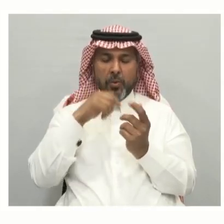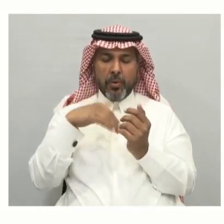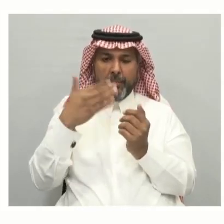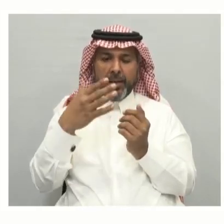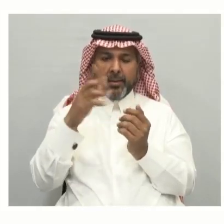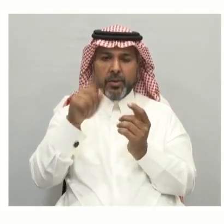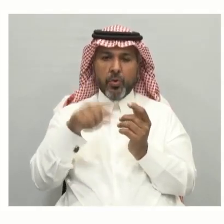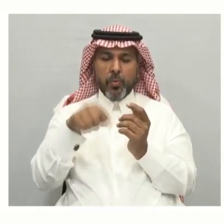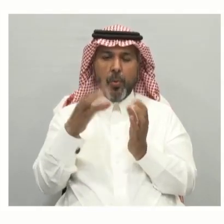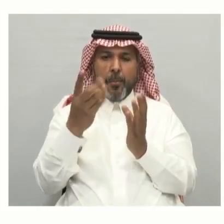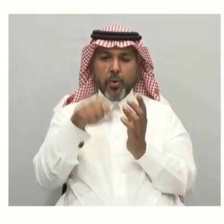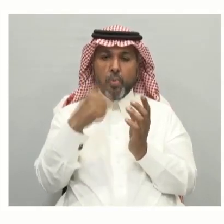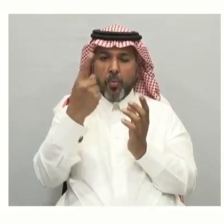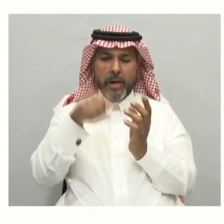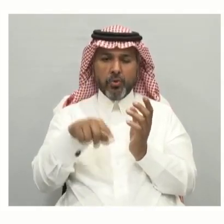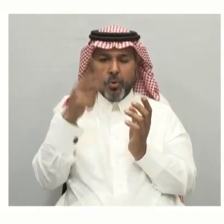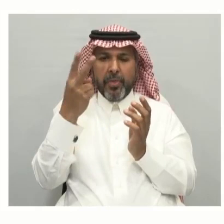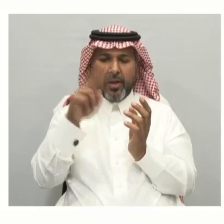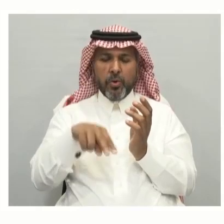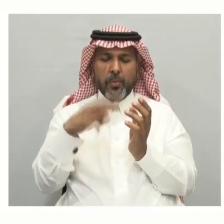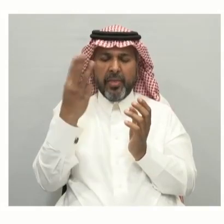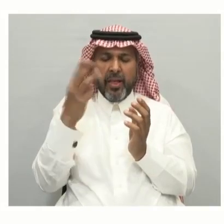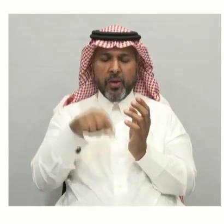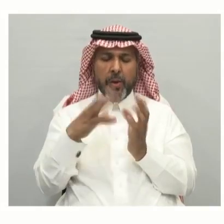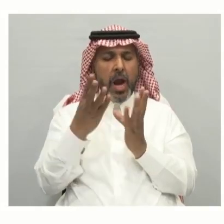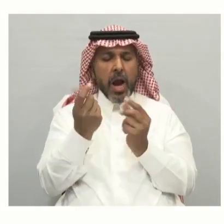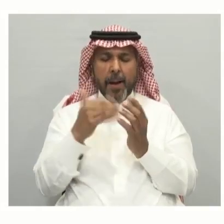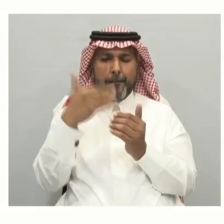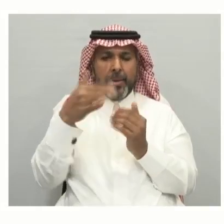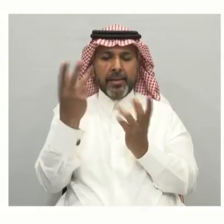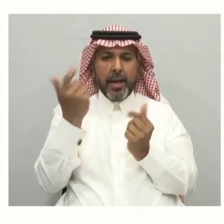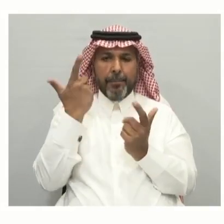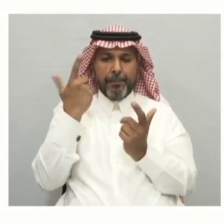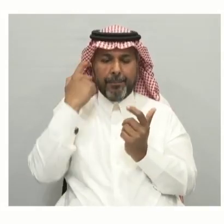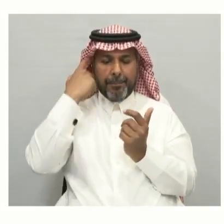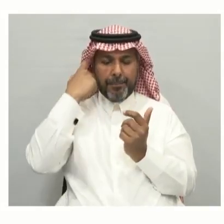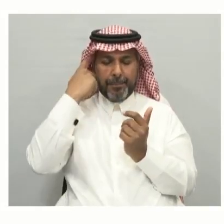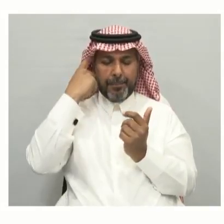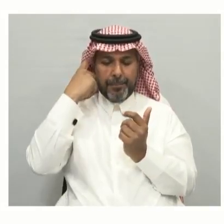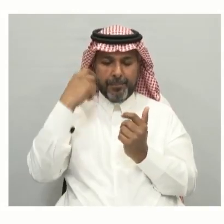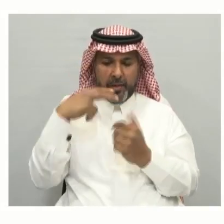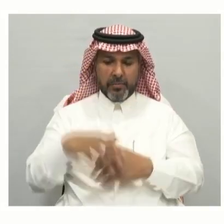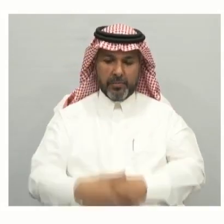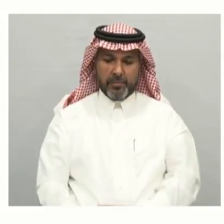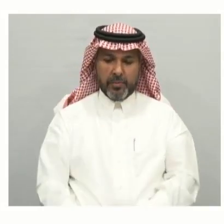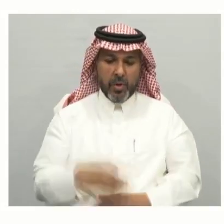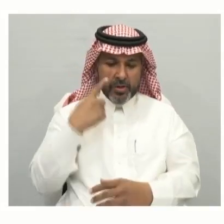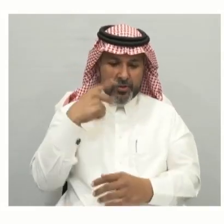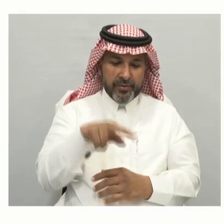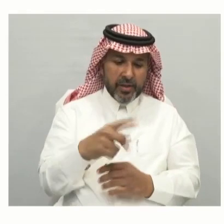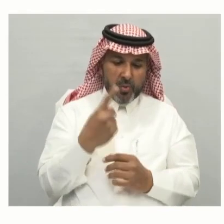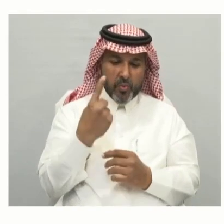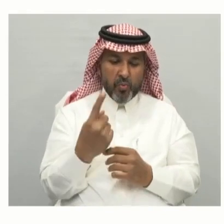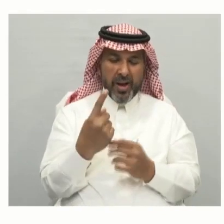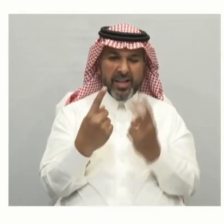اسماء لكتاب خلال عطله الصيف والوقت الذي استغرقته في قراءات هذا الكتاب المطلوب ان نتنبا بعدد الايام